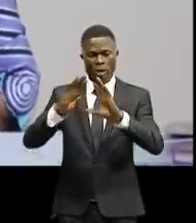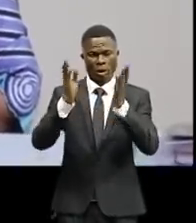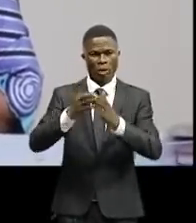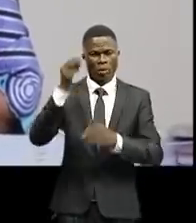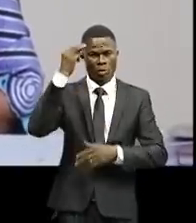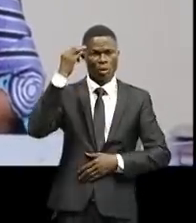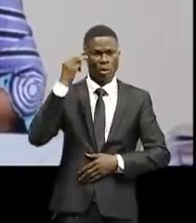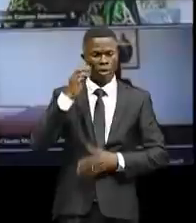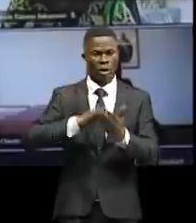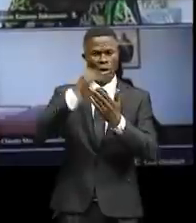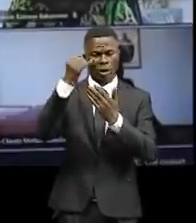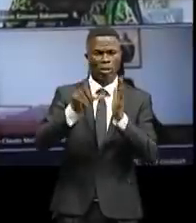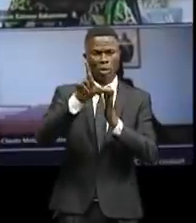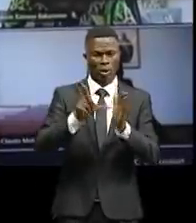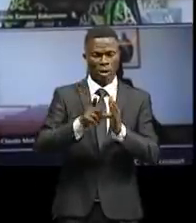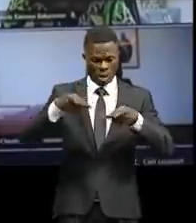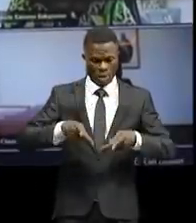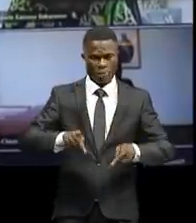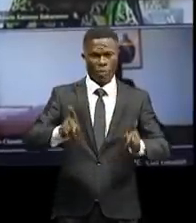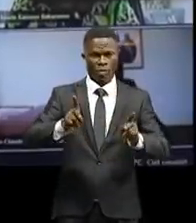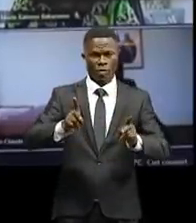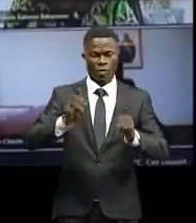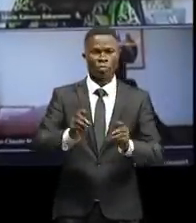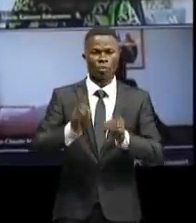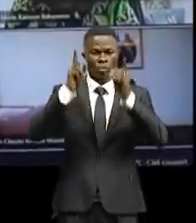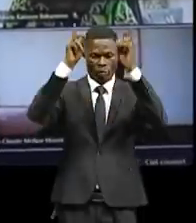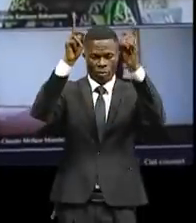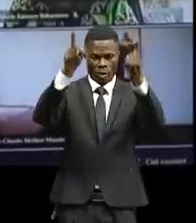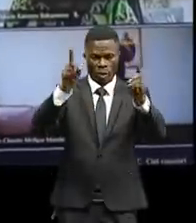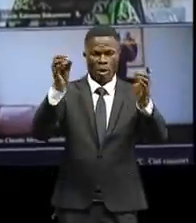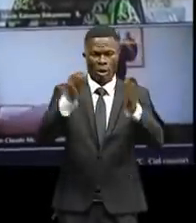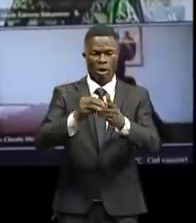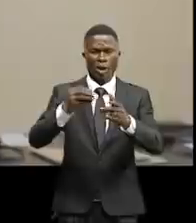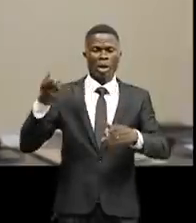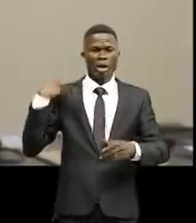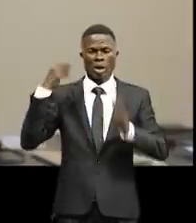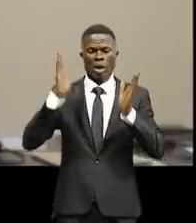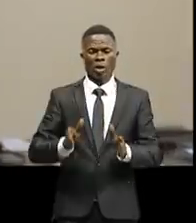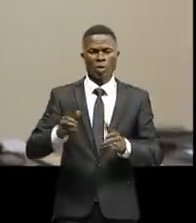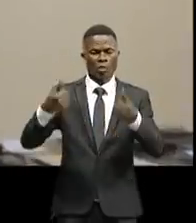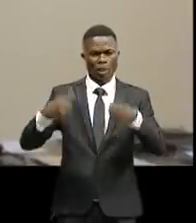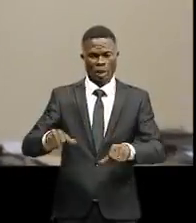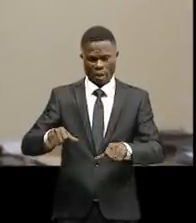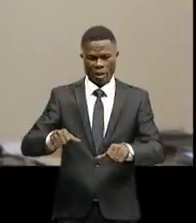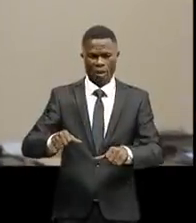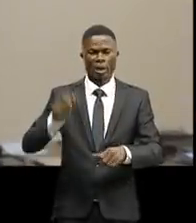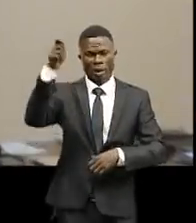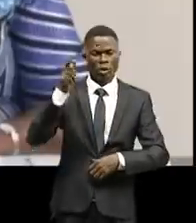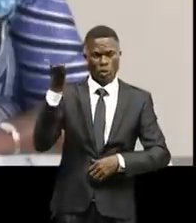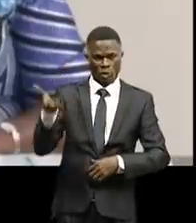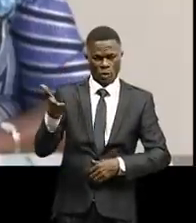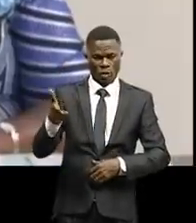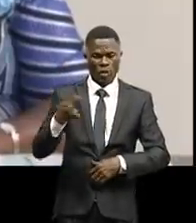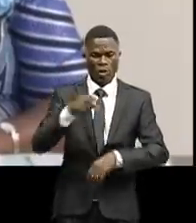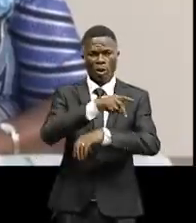Conseil le projet de loi autorisant la prorogation de l'état de siège dans les provinces de l'Ituri et du Nord Kivu pour